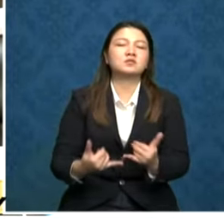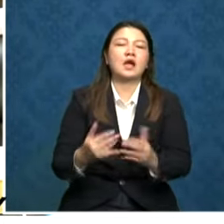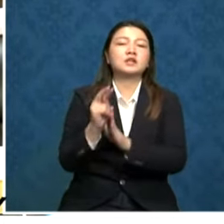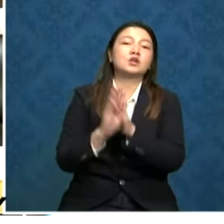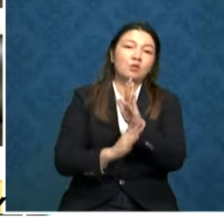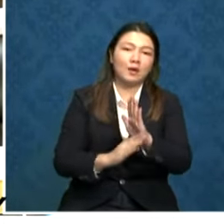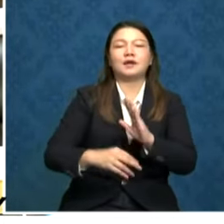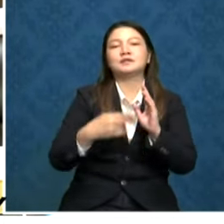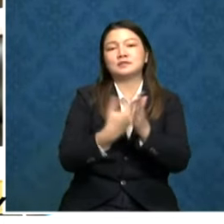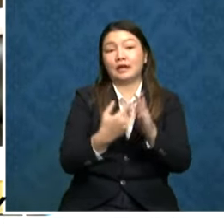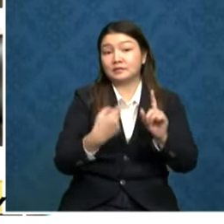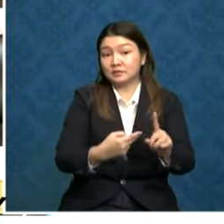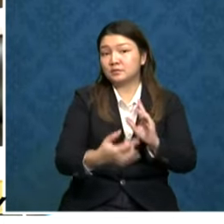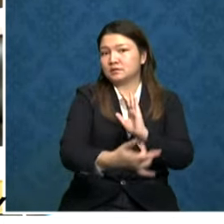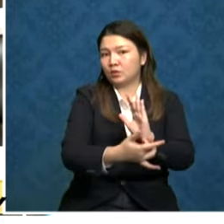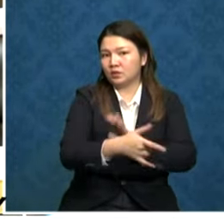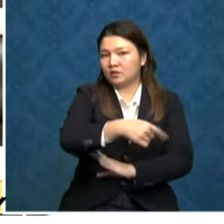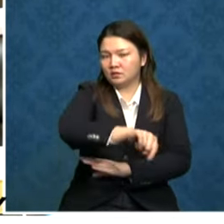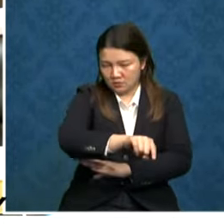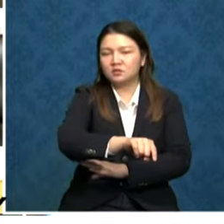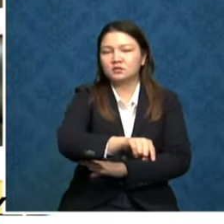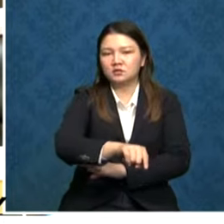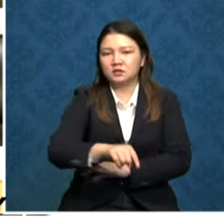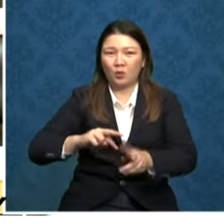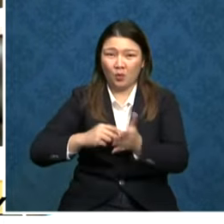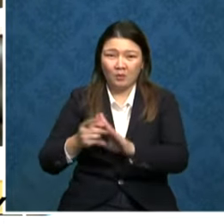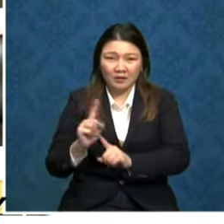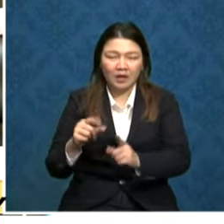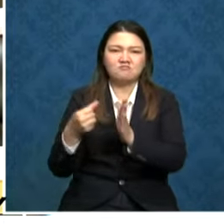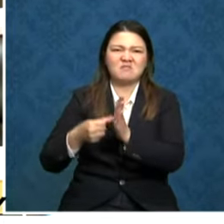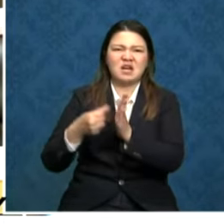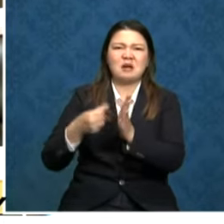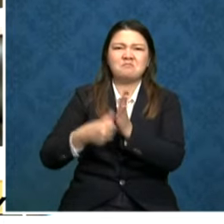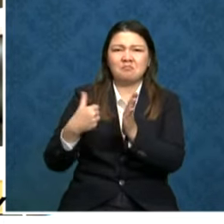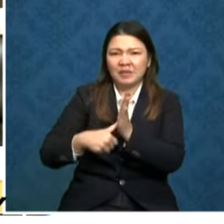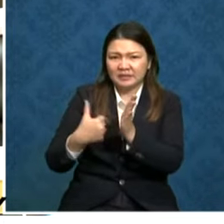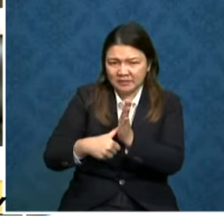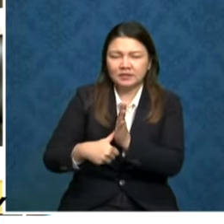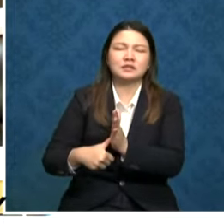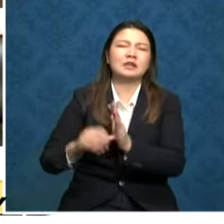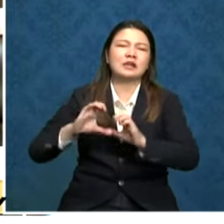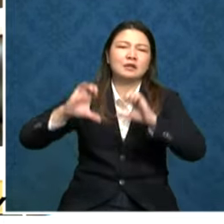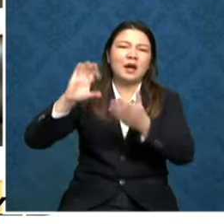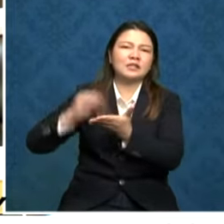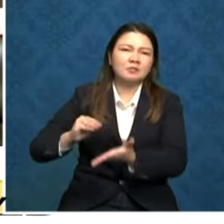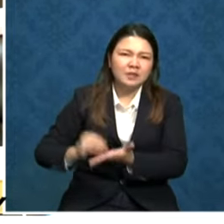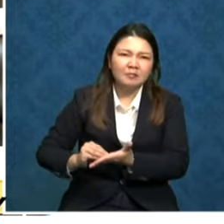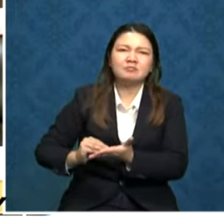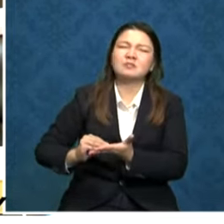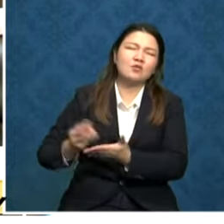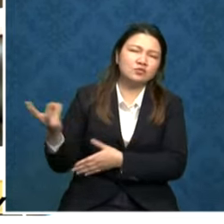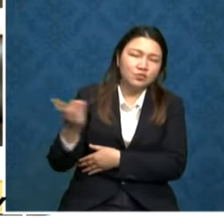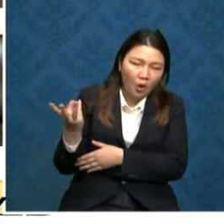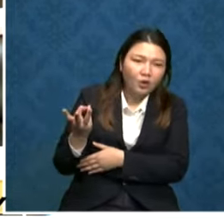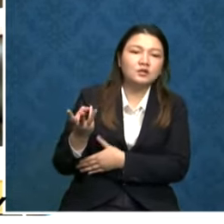ครับในอีกมุมนึงก็คือเรื่องของการจัดเก็บรายได้ที่ขาดประสิทธิภาพพอรัฐขาดรายได้รัฐไม่มีเงินมาใช้ในการจัดทำ